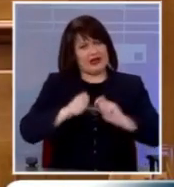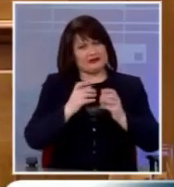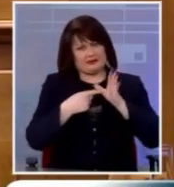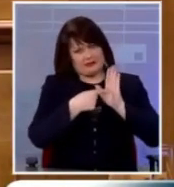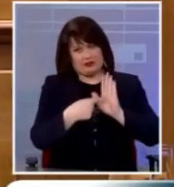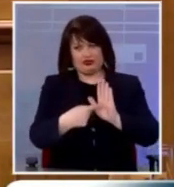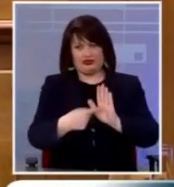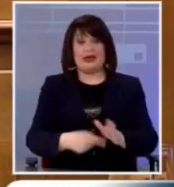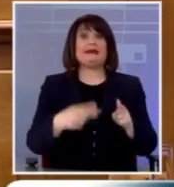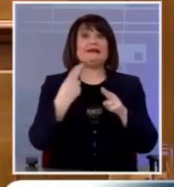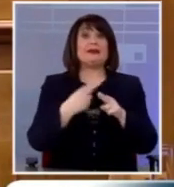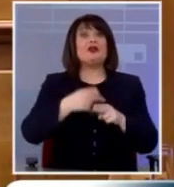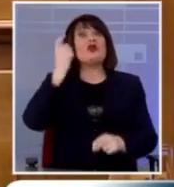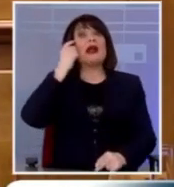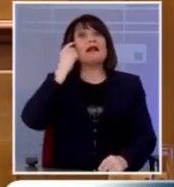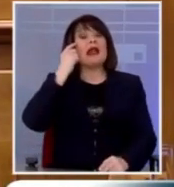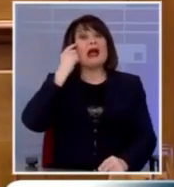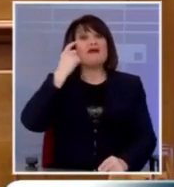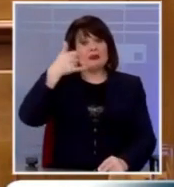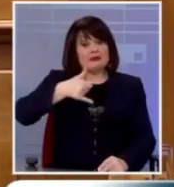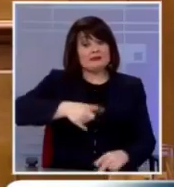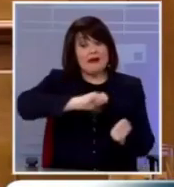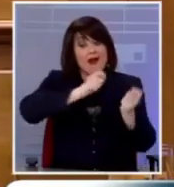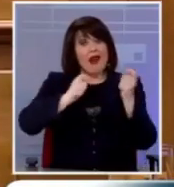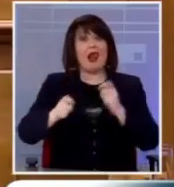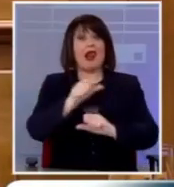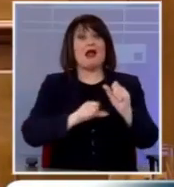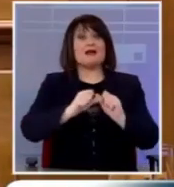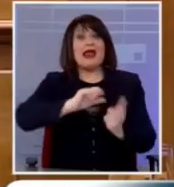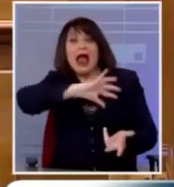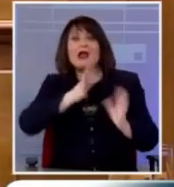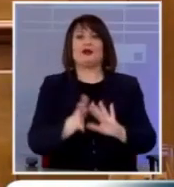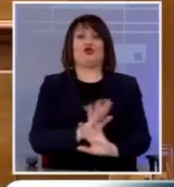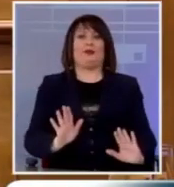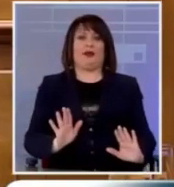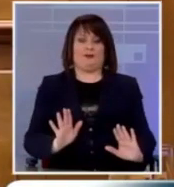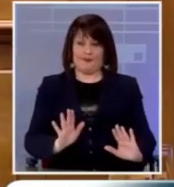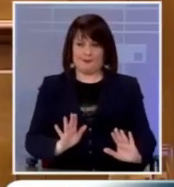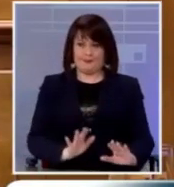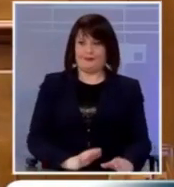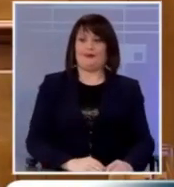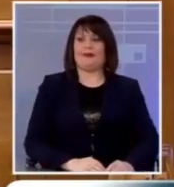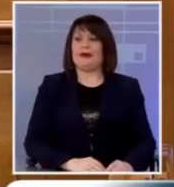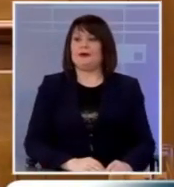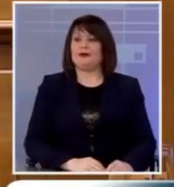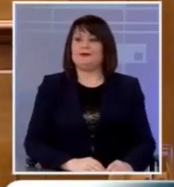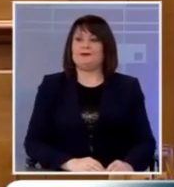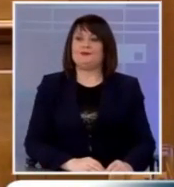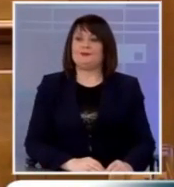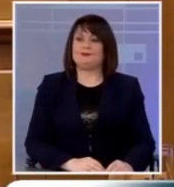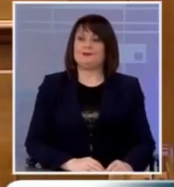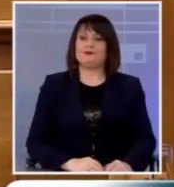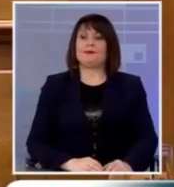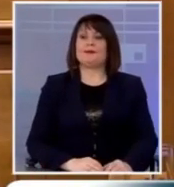Έχει σημασία να καταλάβουμε το βάθος αυτής της αλλαγής που συνιστά ανατροπή. Διότι δεν είναι μια συγκυριακή